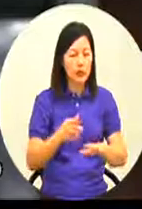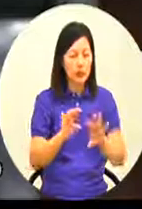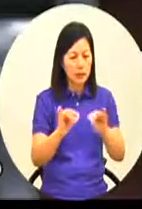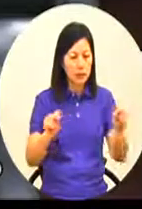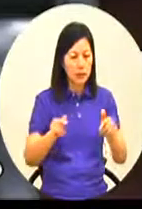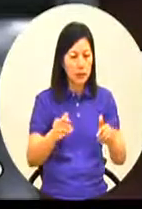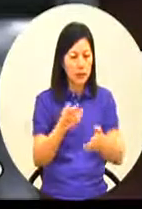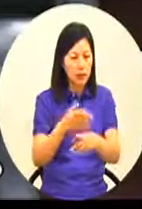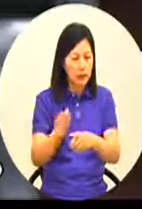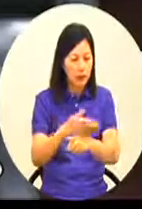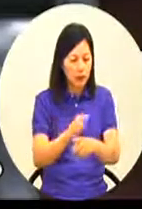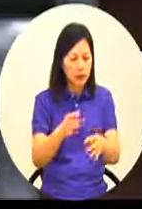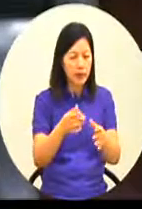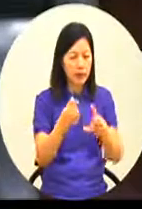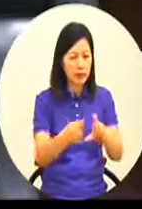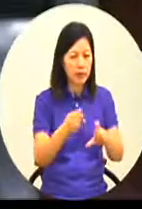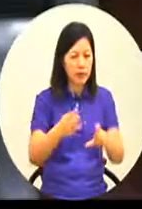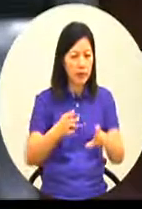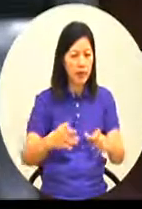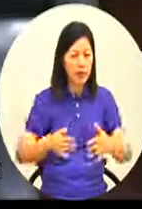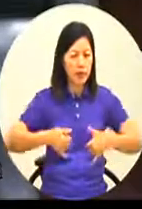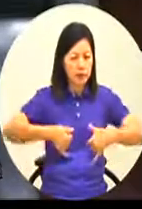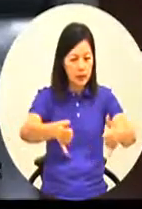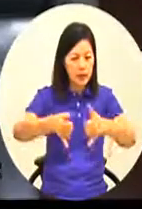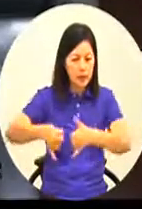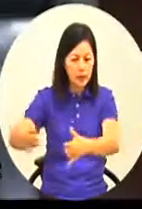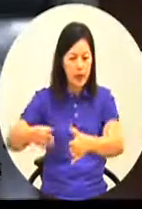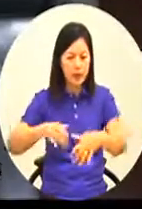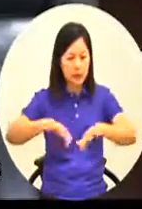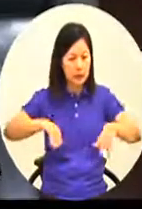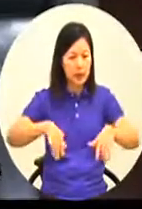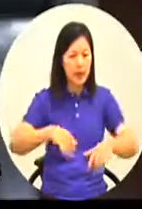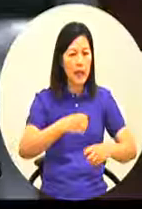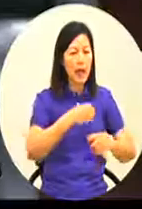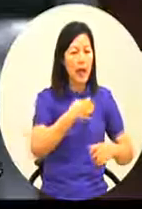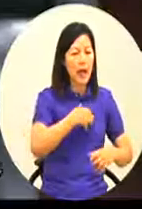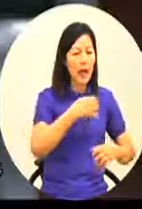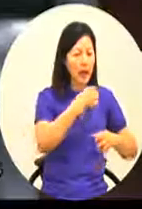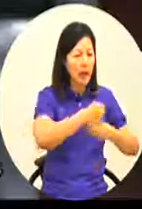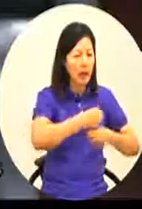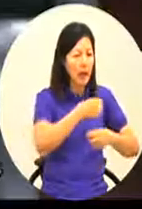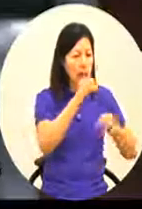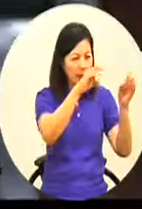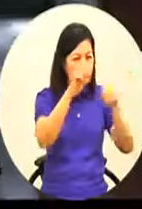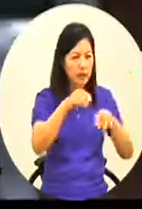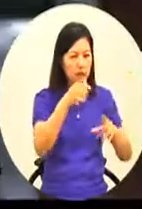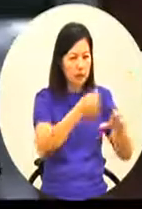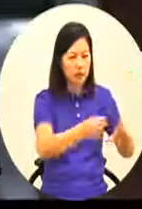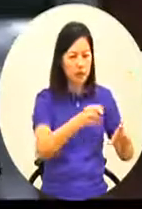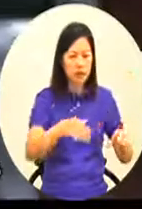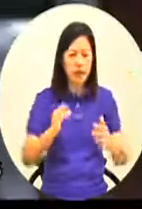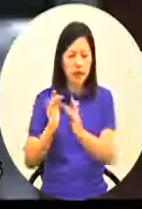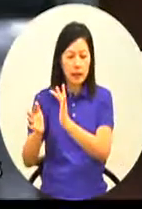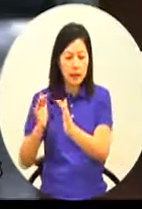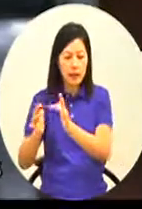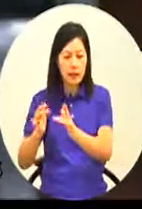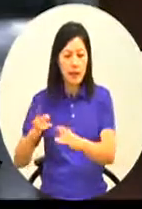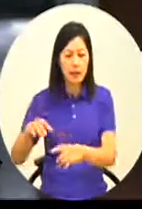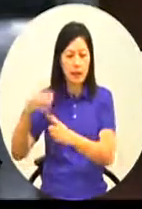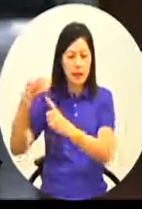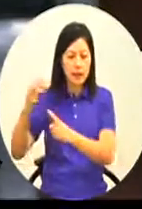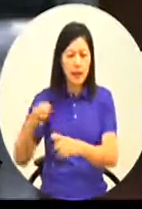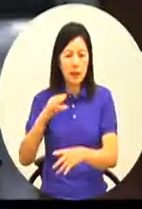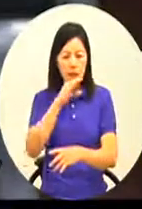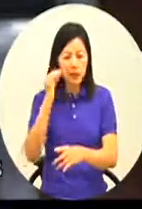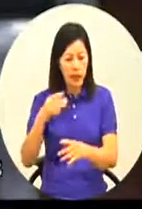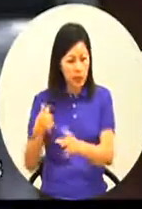计划，那甚至不同的街廓，比如说像哈马星地区，比如说像我们比较热闹的林雅区，可能会